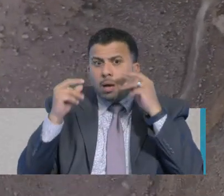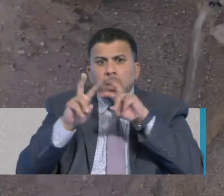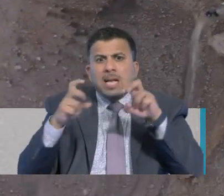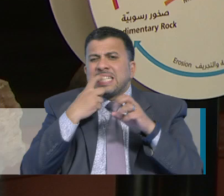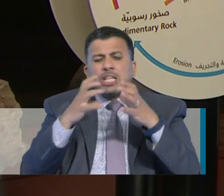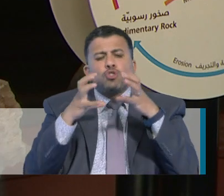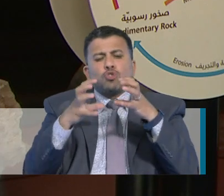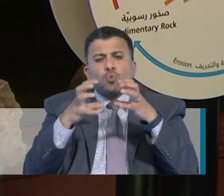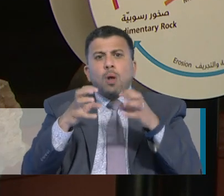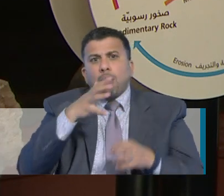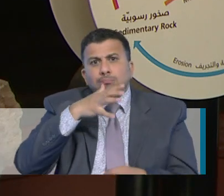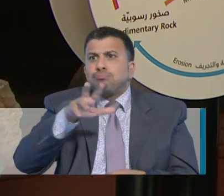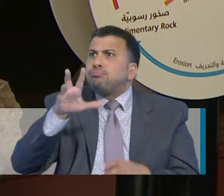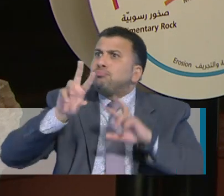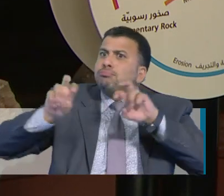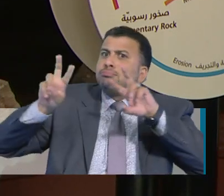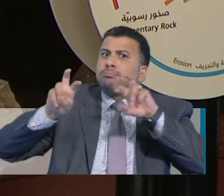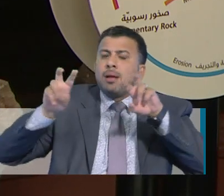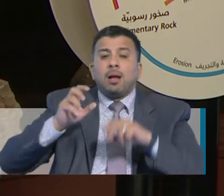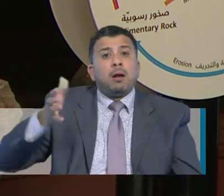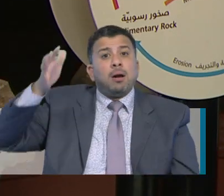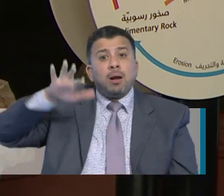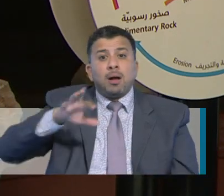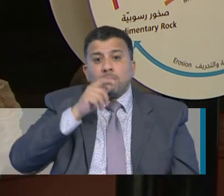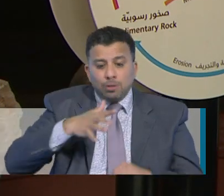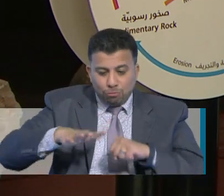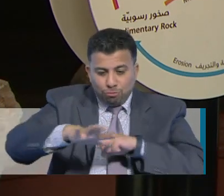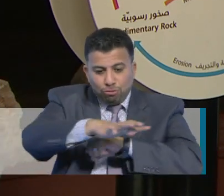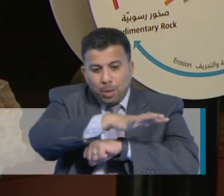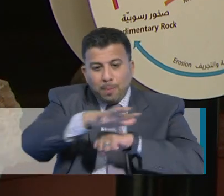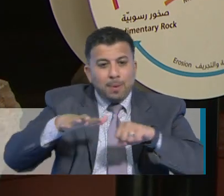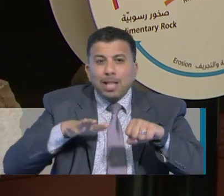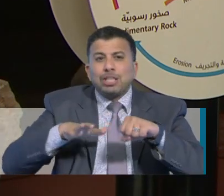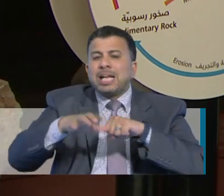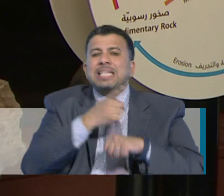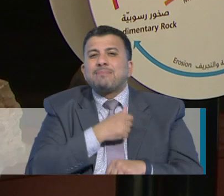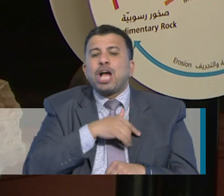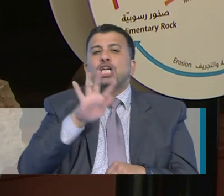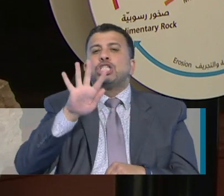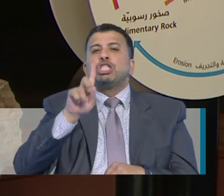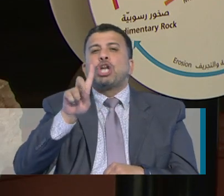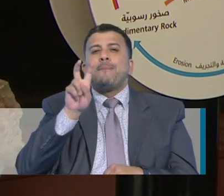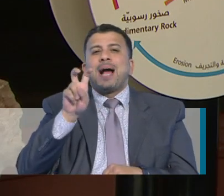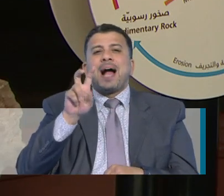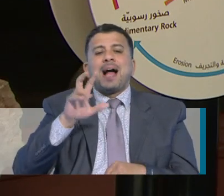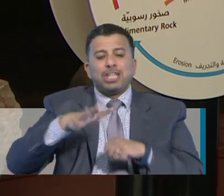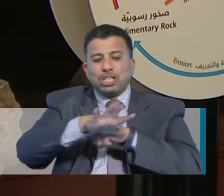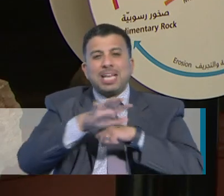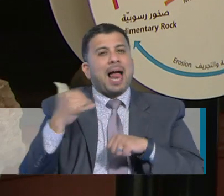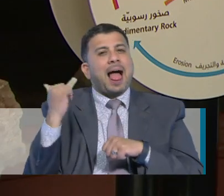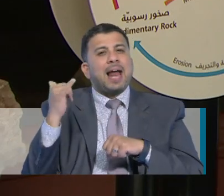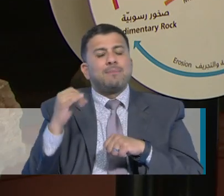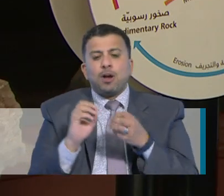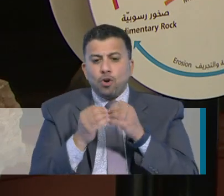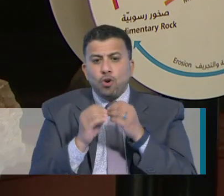الصخور، وهذه انبثقت من قعر المحيط واستقرت على شبه الجزيرة العربية، وبما تلاحظون أيضا بأن